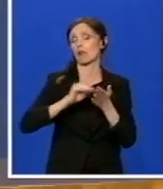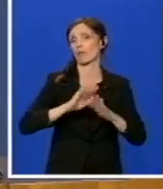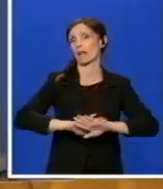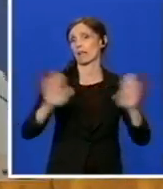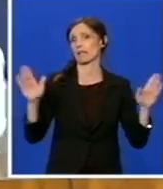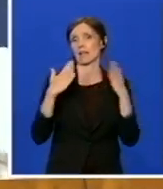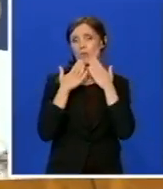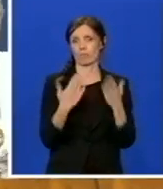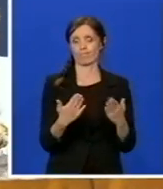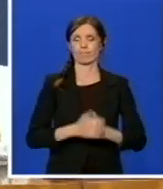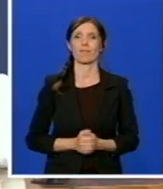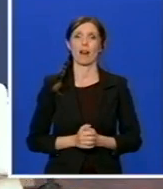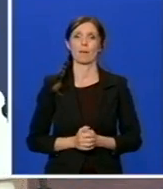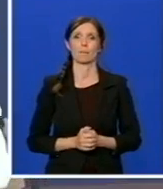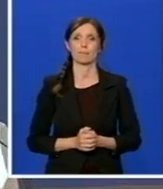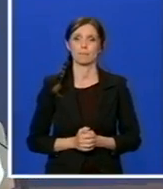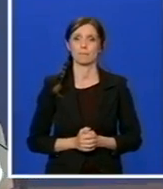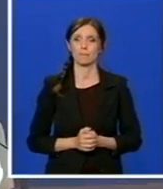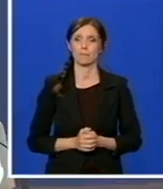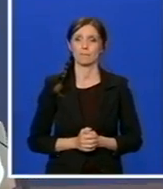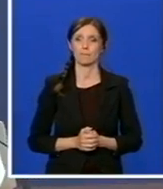Jeste vidjeli?